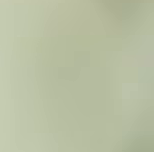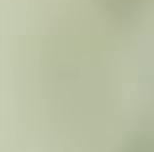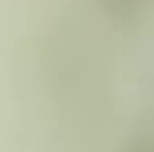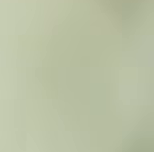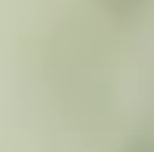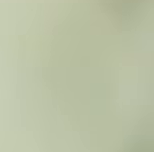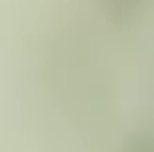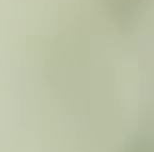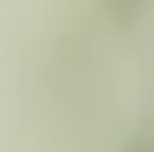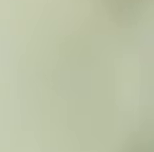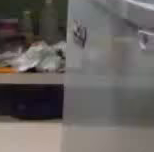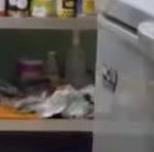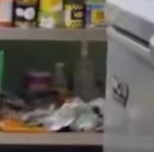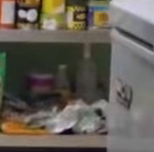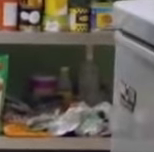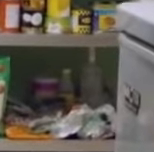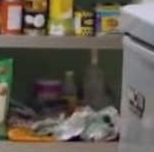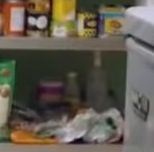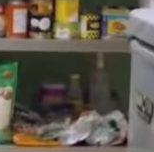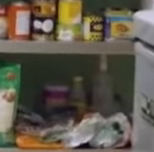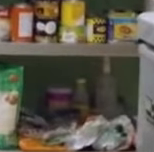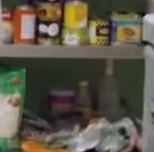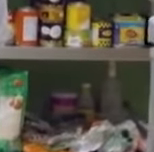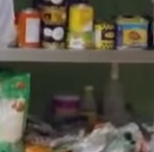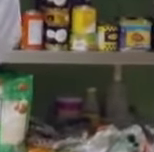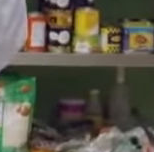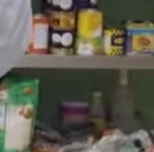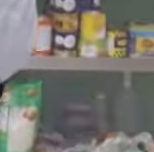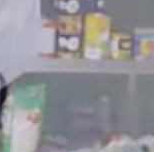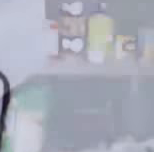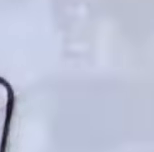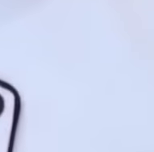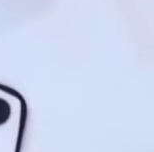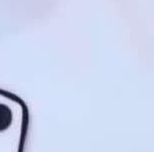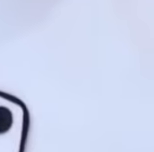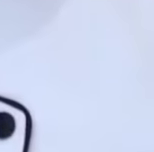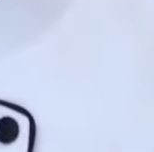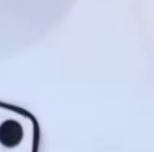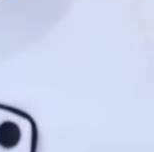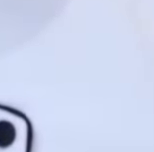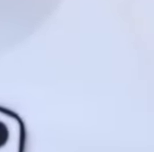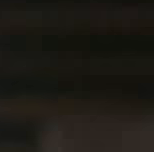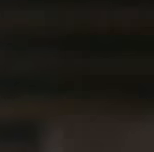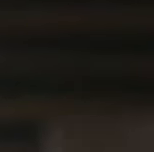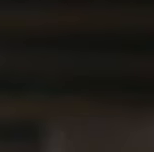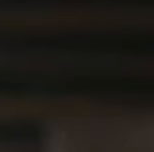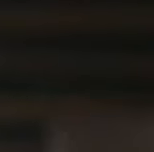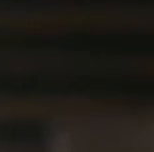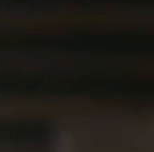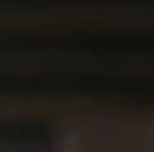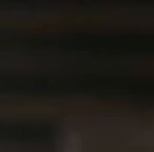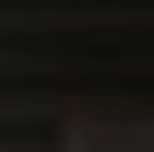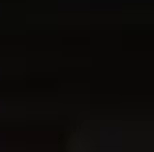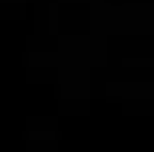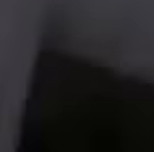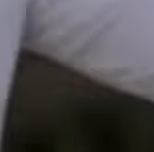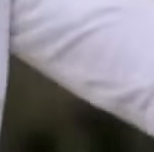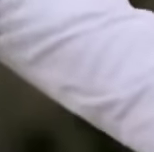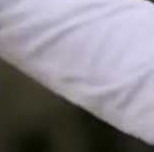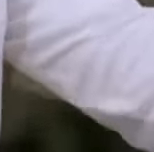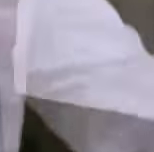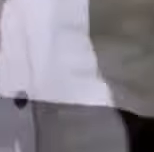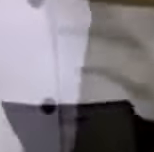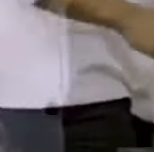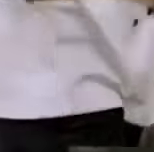GMA. Nasaan ka na? Sabi mo, before 6 nandito ka na. Yes, I'm sorry. I just had to wrap things up here. Kung